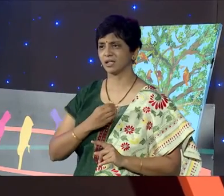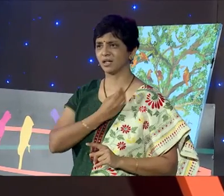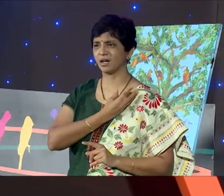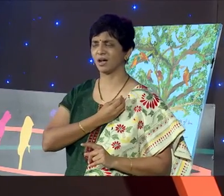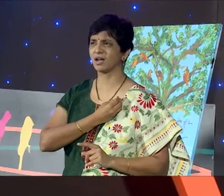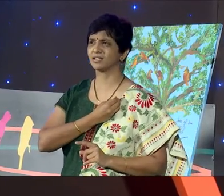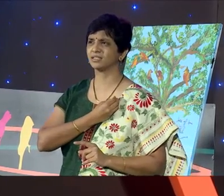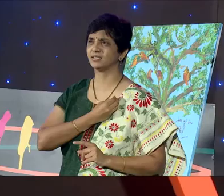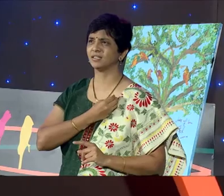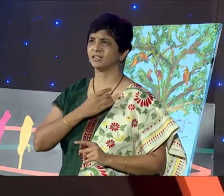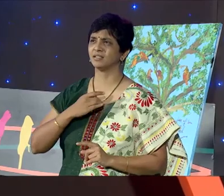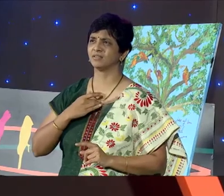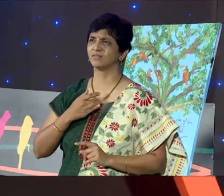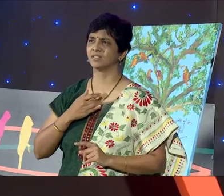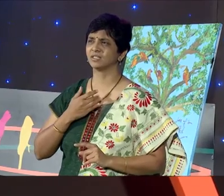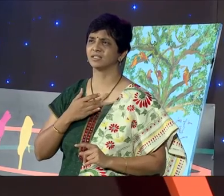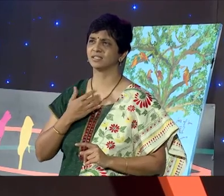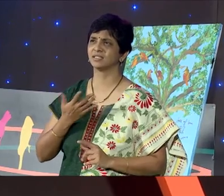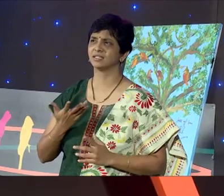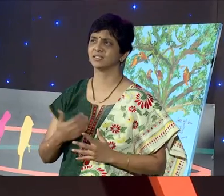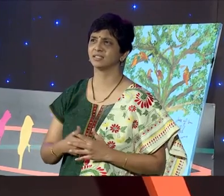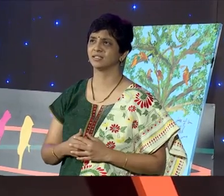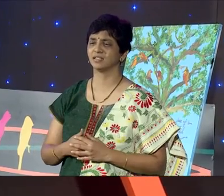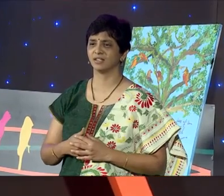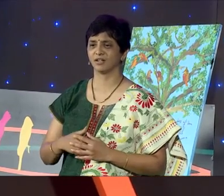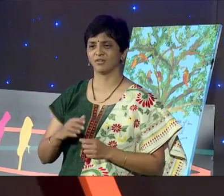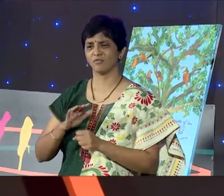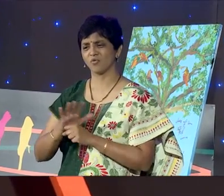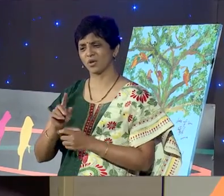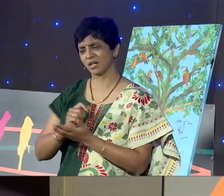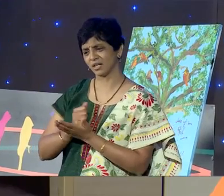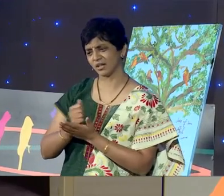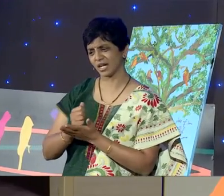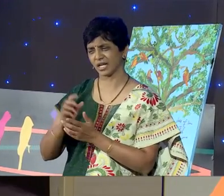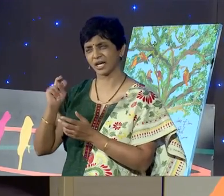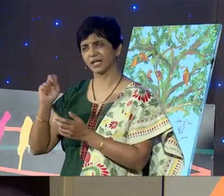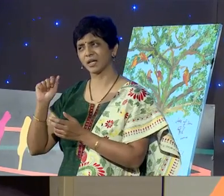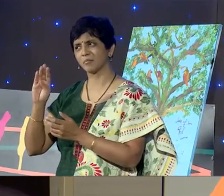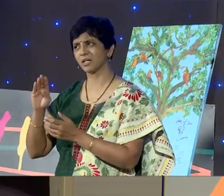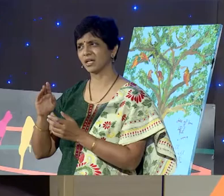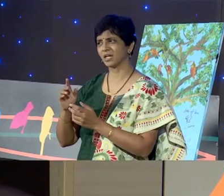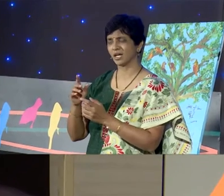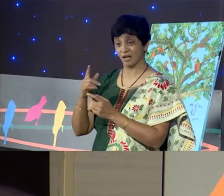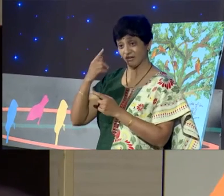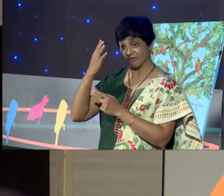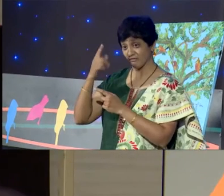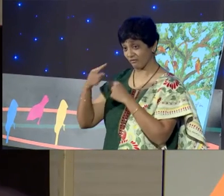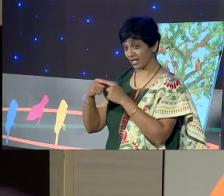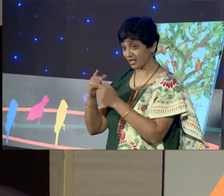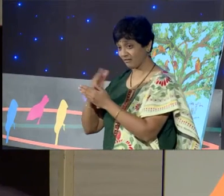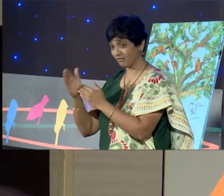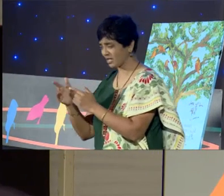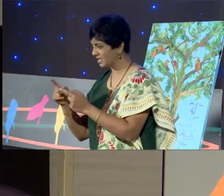थी। एनएबी में साल भर की ट्रेनिंग के दौरान बहुत सारे मैं मेरे ब्लाइंड दोस्तों से मिला था जो बहुत